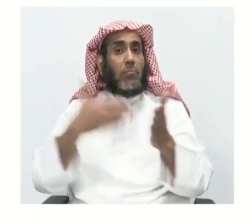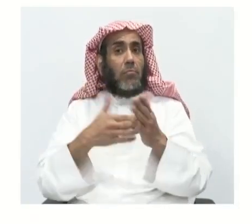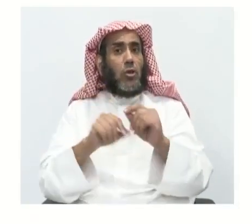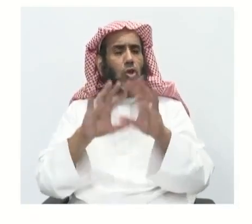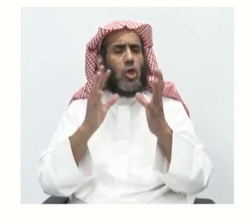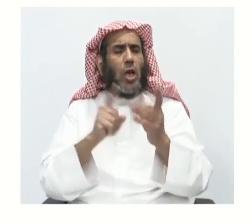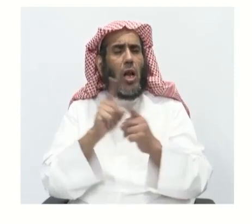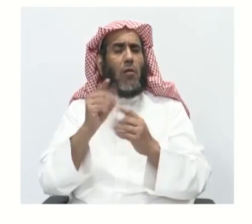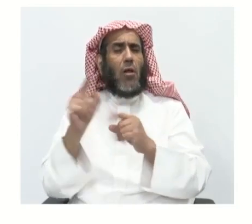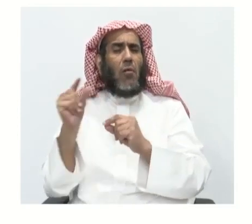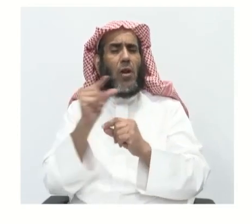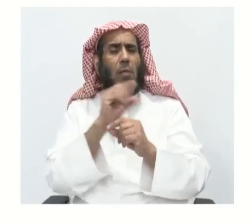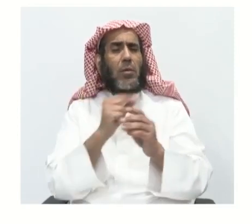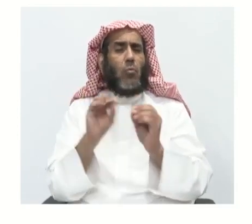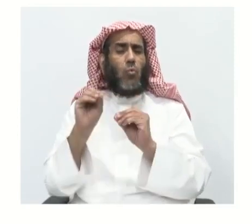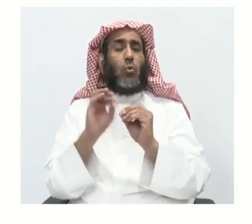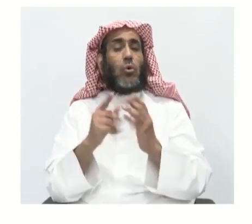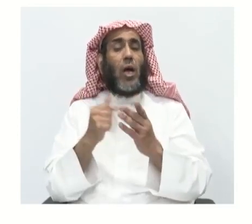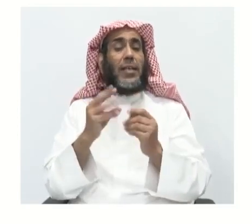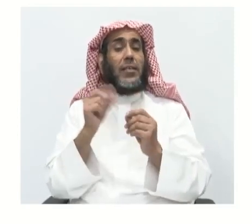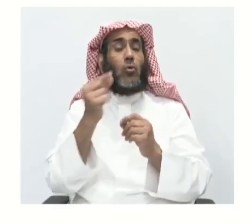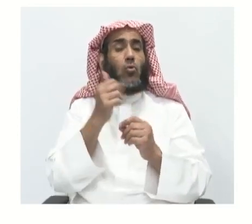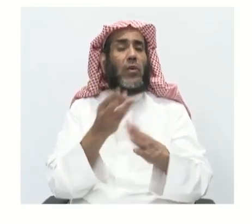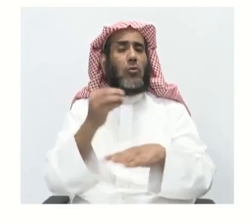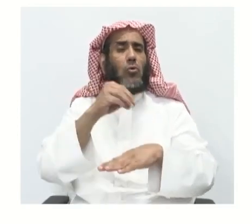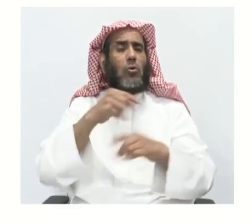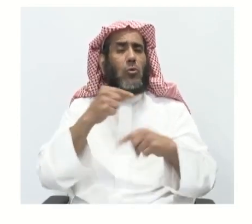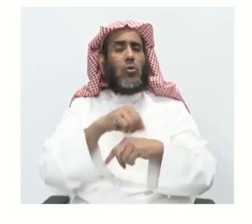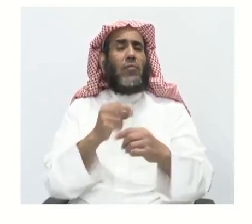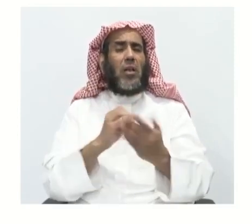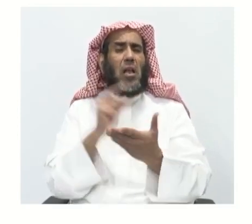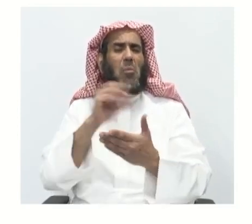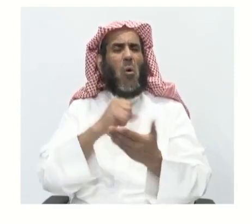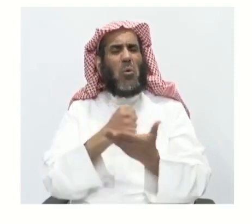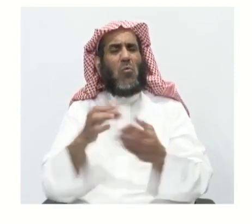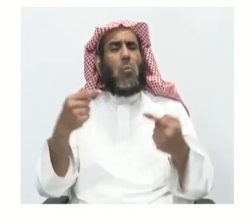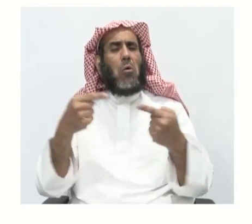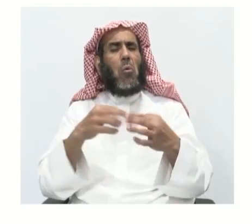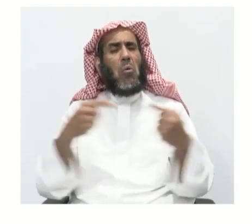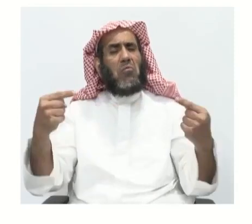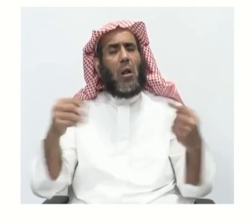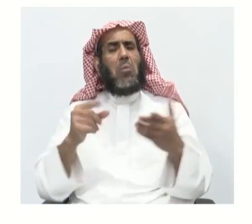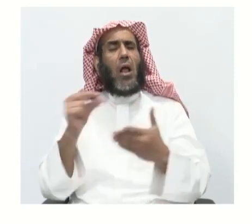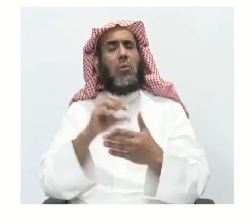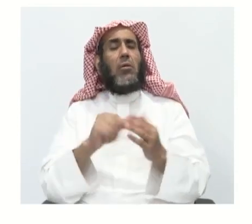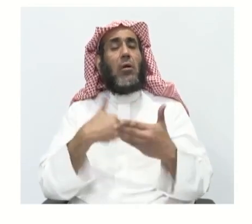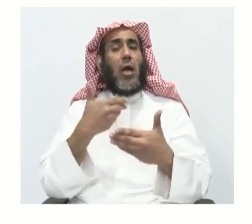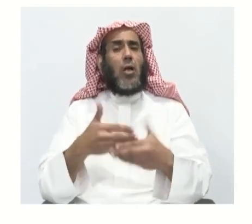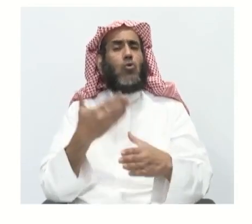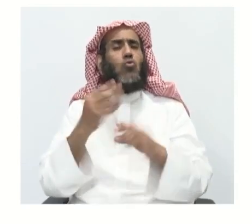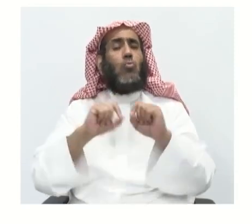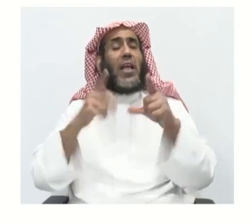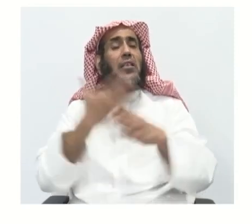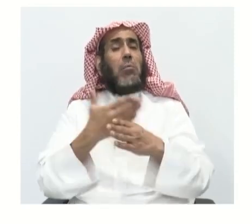الصوره المعينه في كلمات المعطاه المعينه وتحدد الحروف التي تزاد في الكلمه التي تحذف منها وما يوصل وما يفصل من الكلمات كذلك تعلل